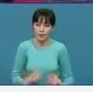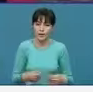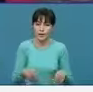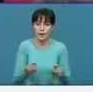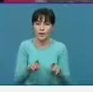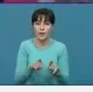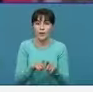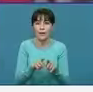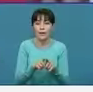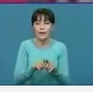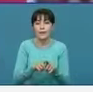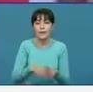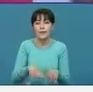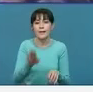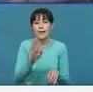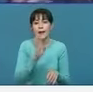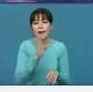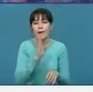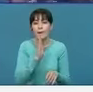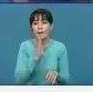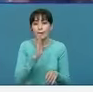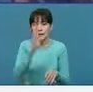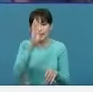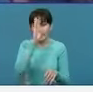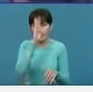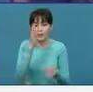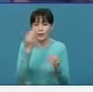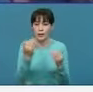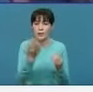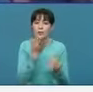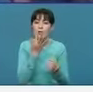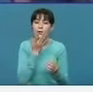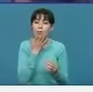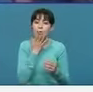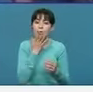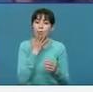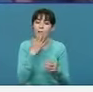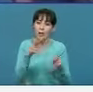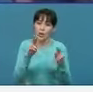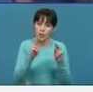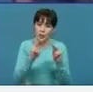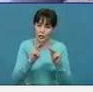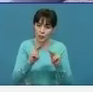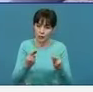уызынан жарыған перзент ұлт алдында адал болып өседі,